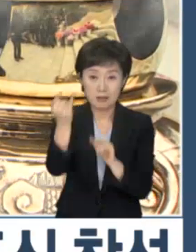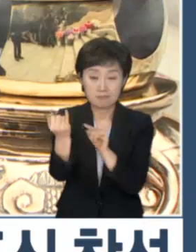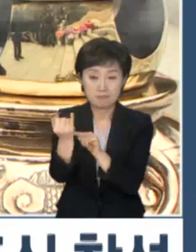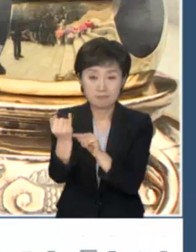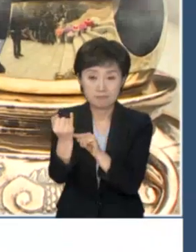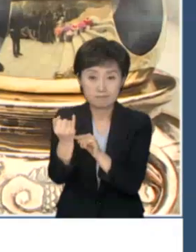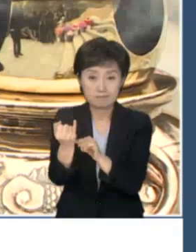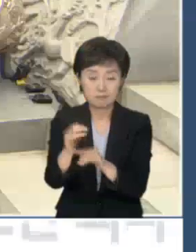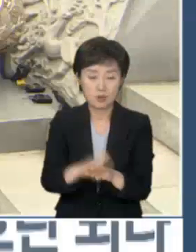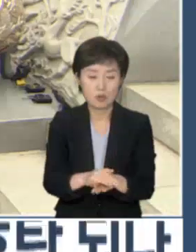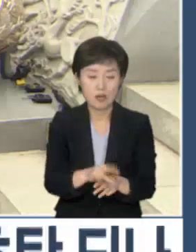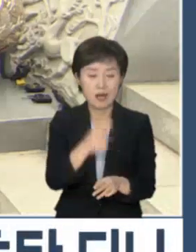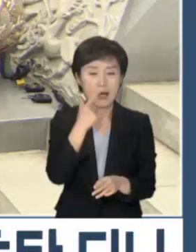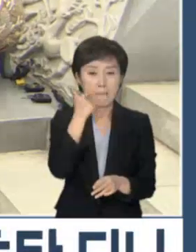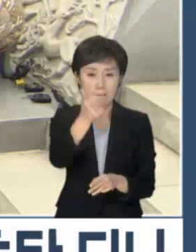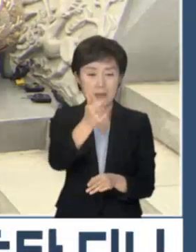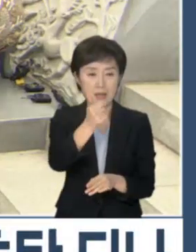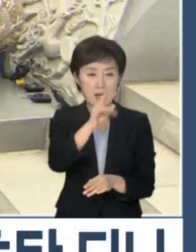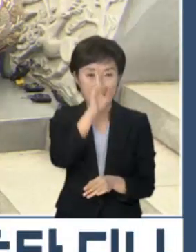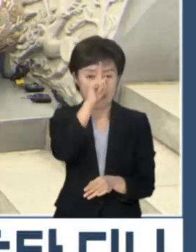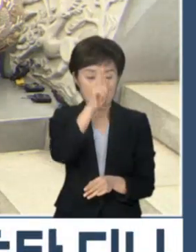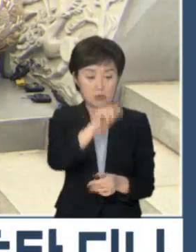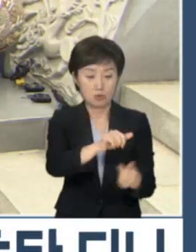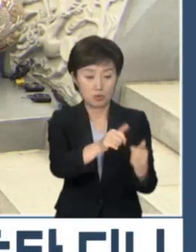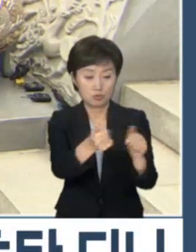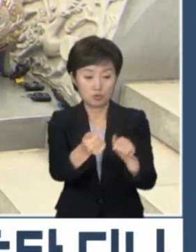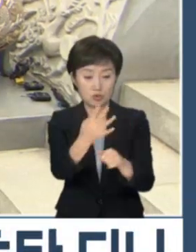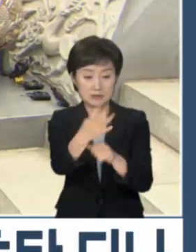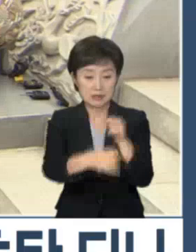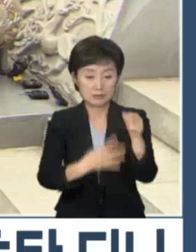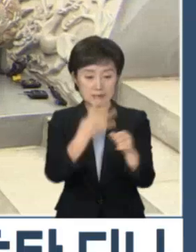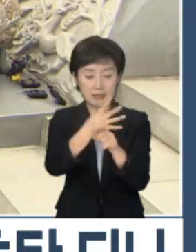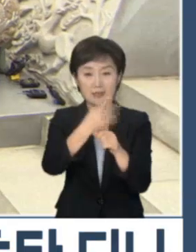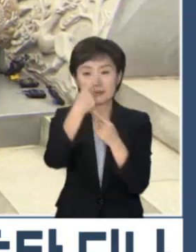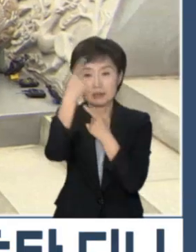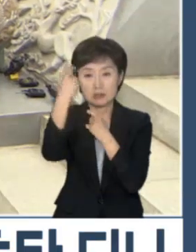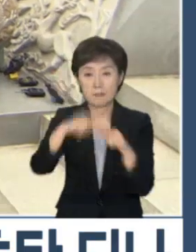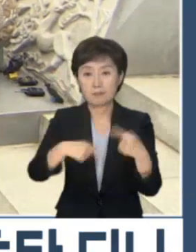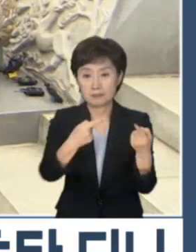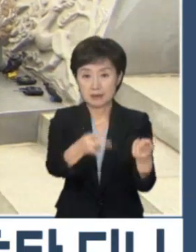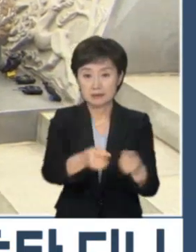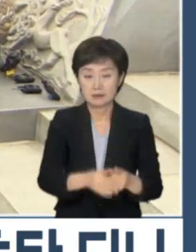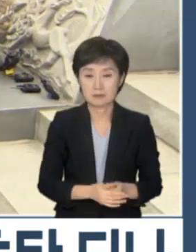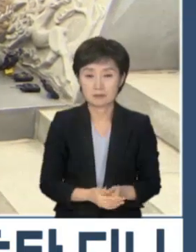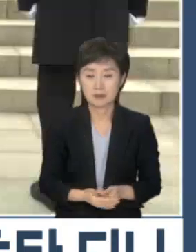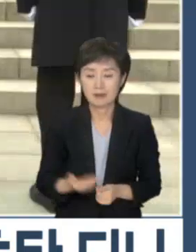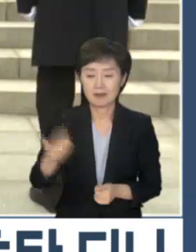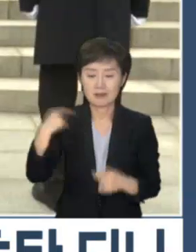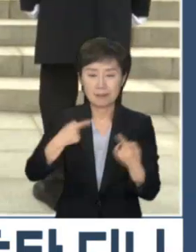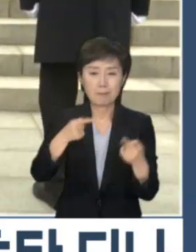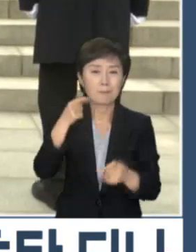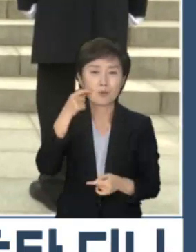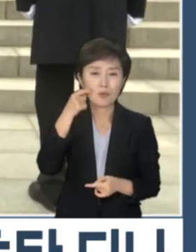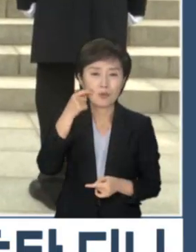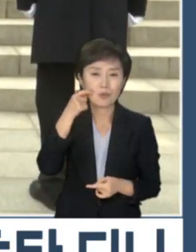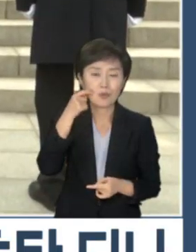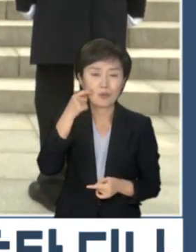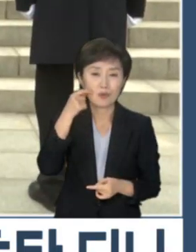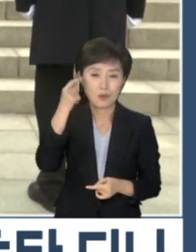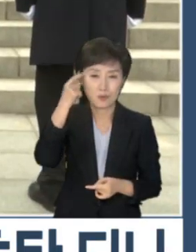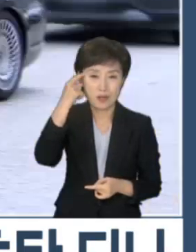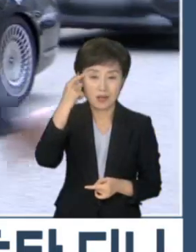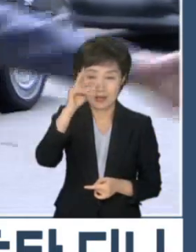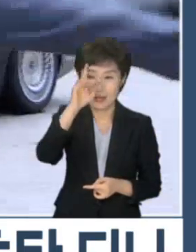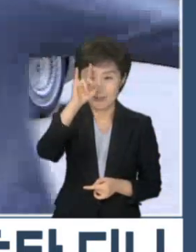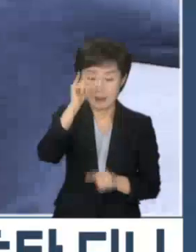이제 44주기 박정희 대통령 추도식에 참석하는 것인데 사실 그전에는 참석하지 못했었습니다. 대통령